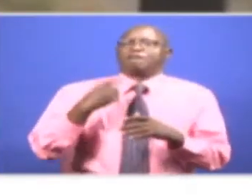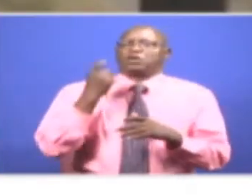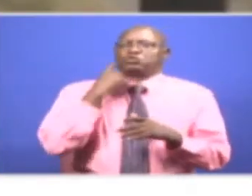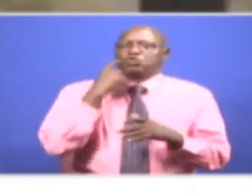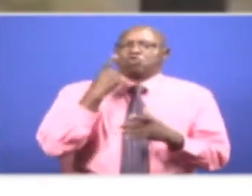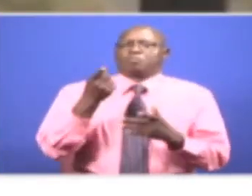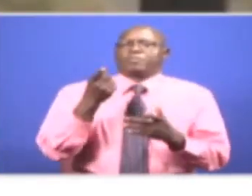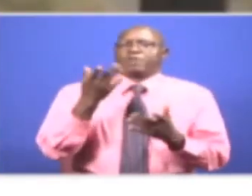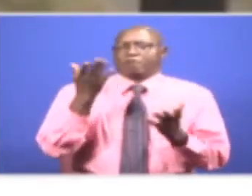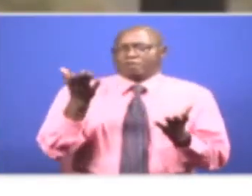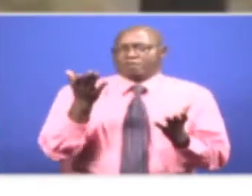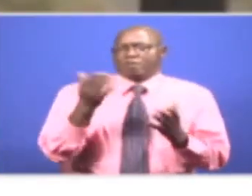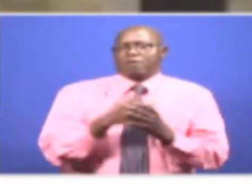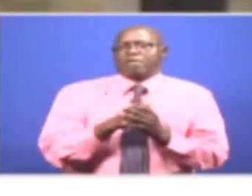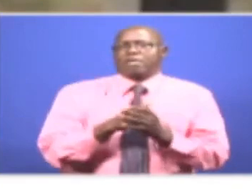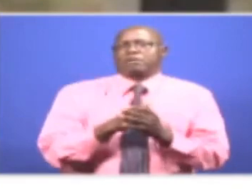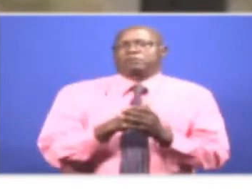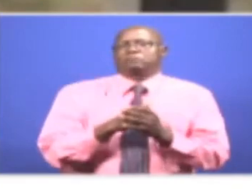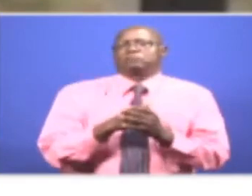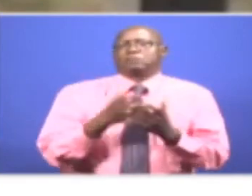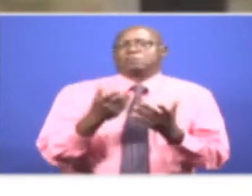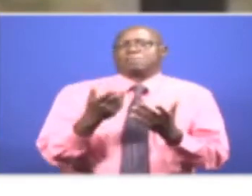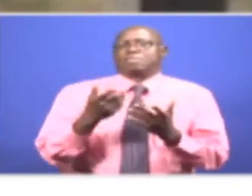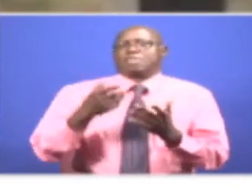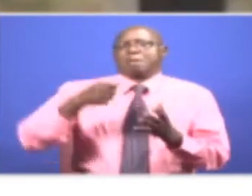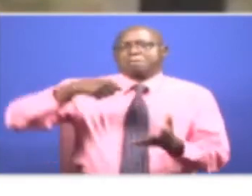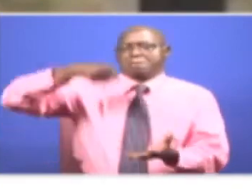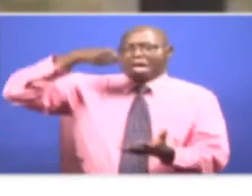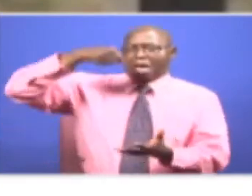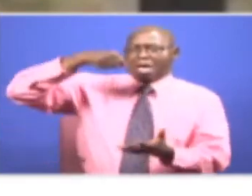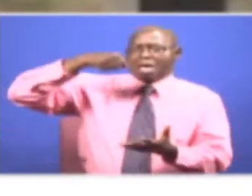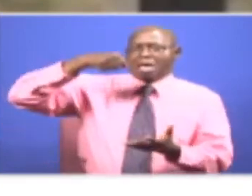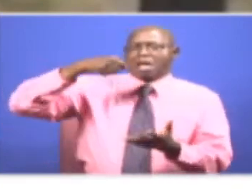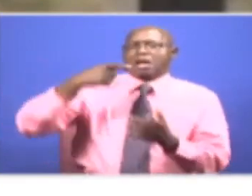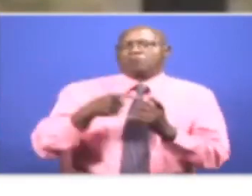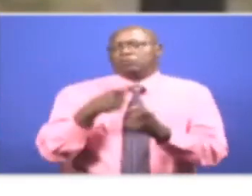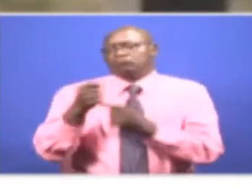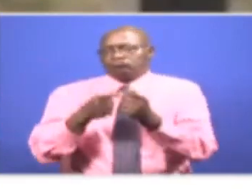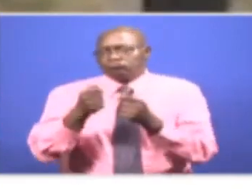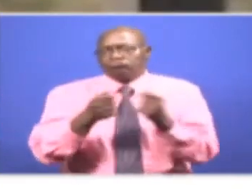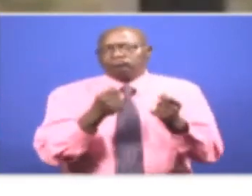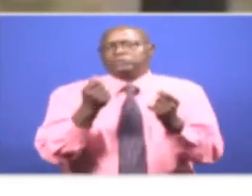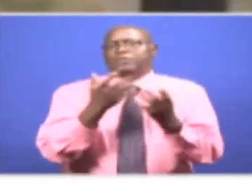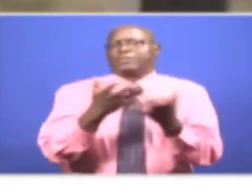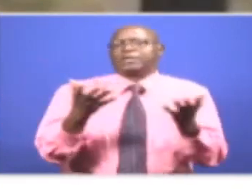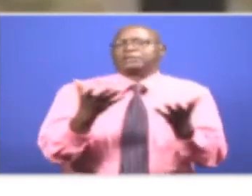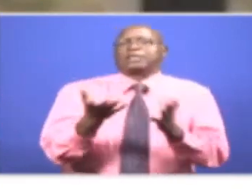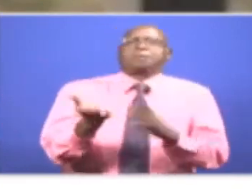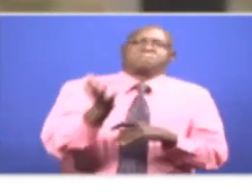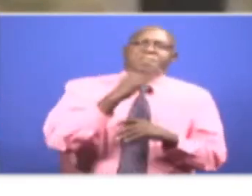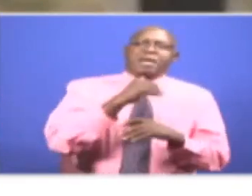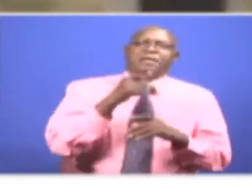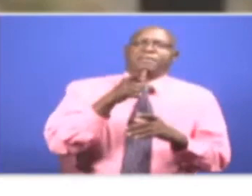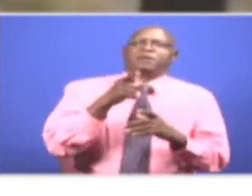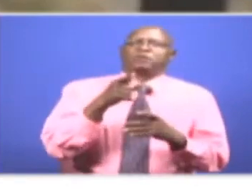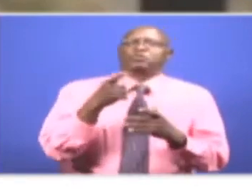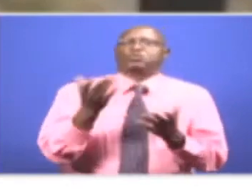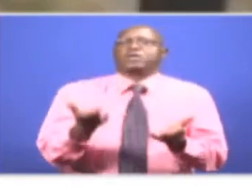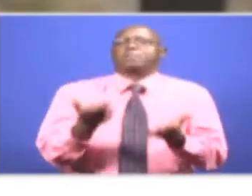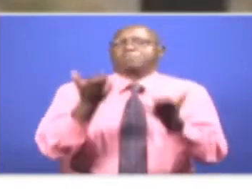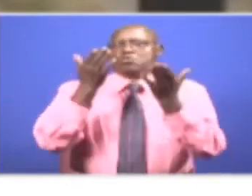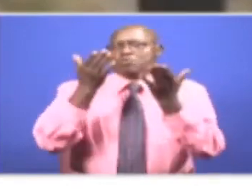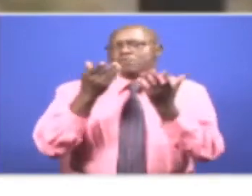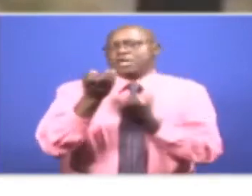viondo, na anasema sasa watu wanaweza kuja Nairobi akanunua mine zao akarudi. Kwa hivyo hiyo itaongeza uchumi, na watu